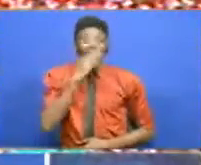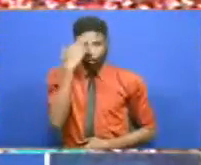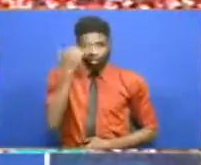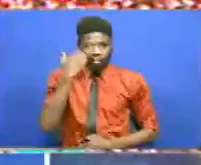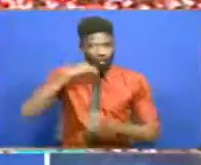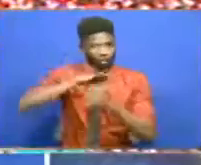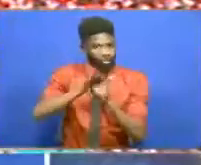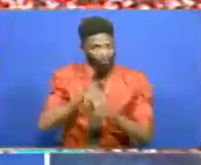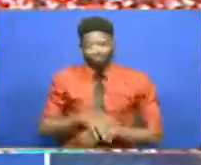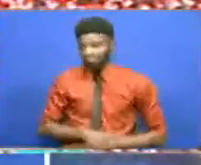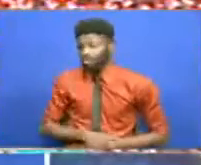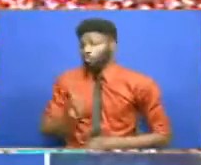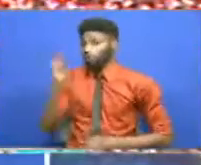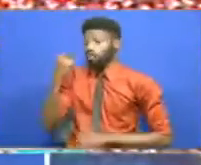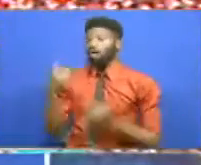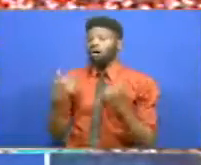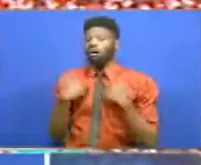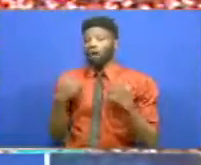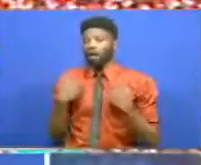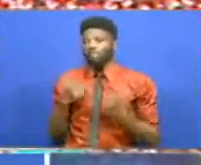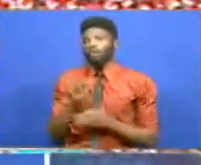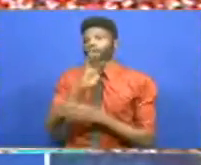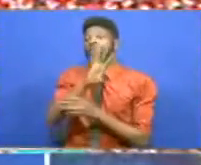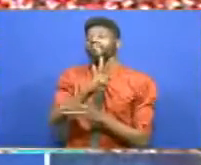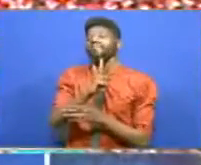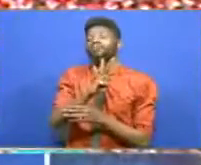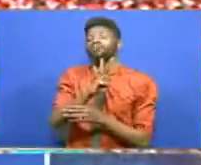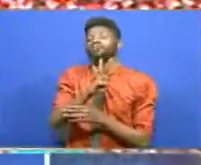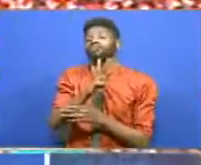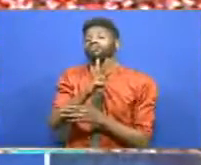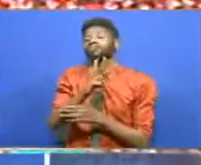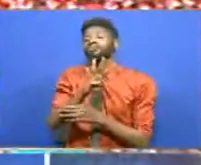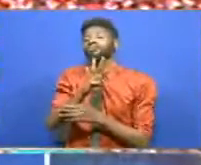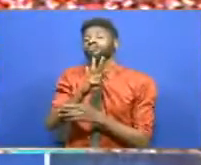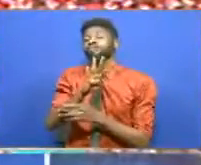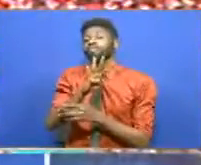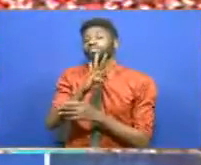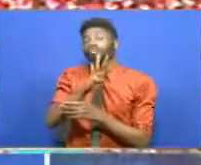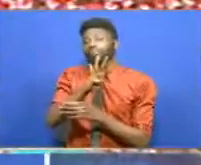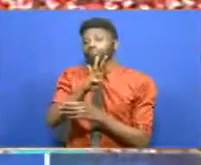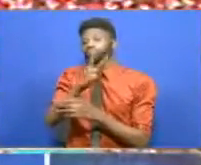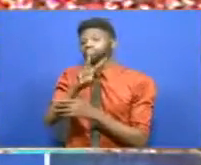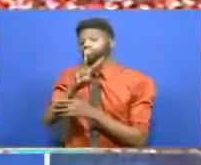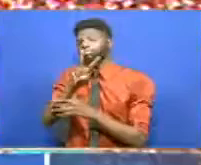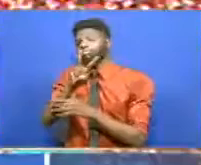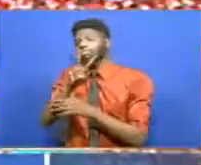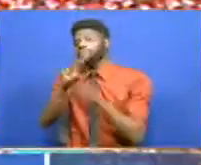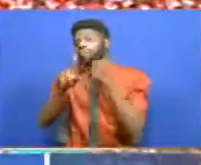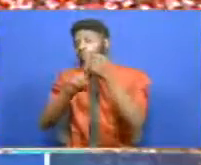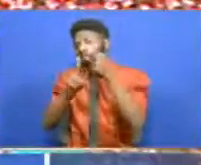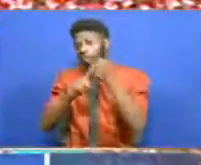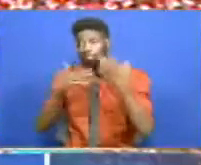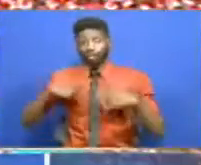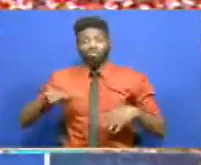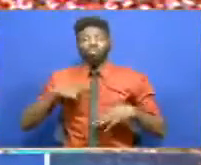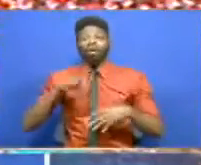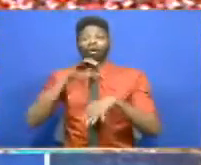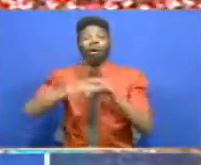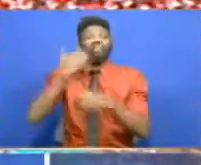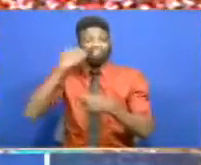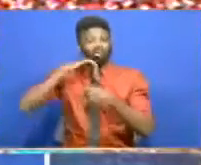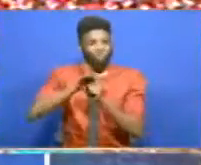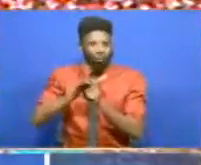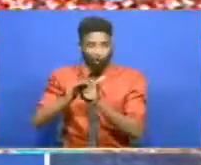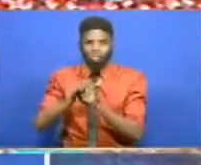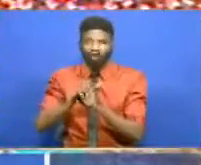nchi hii ikinakili visa 426 vipya katika muda wa saa 24 zilizopita. Wizara hiyo